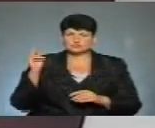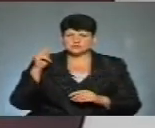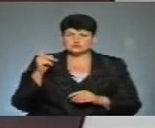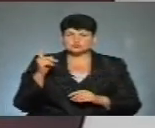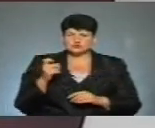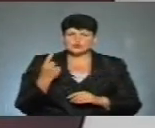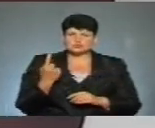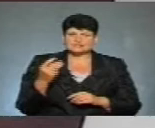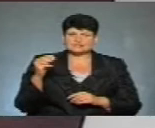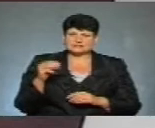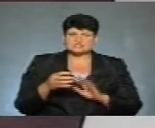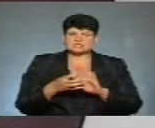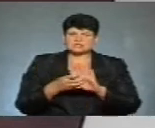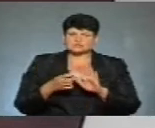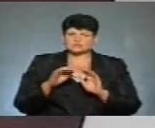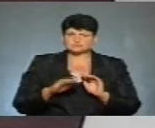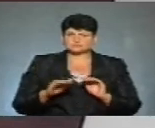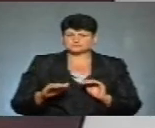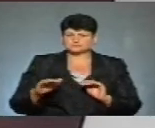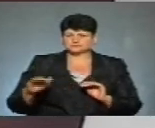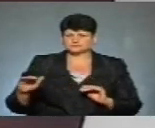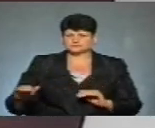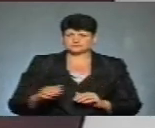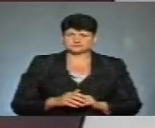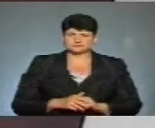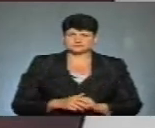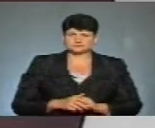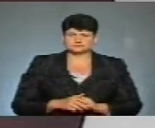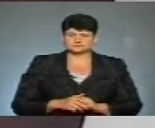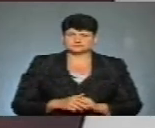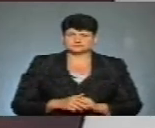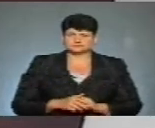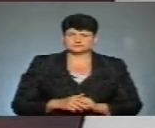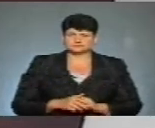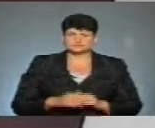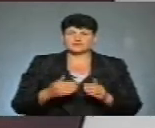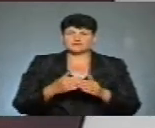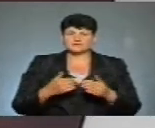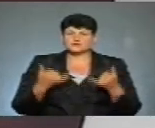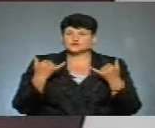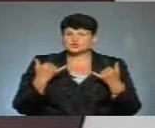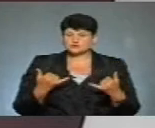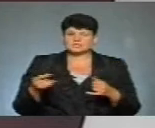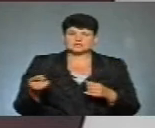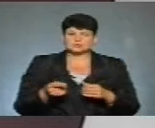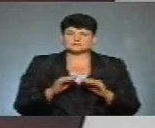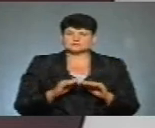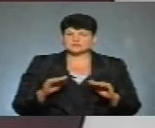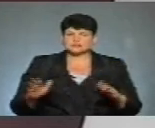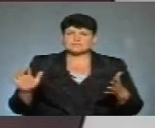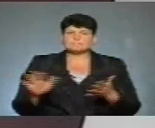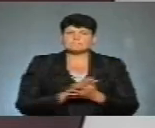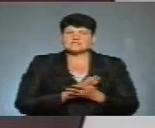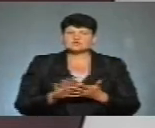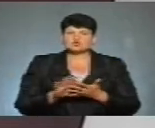101 900 учнів, розповіла Ольга Хома. Відсьогодні тернопільські учні